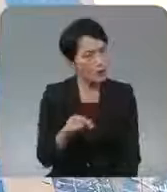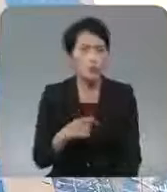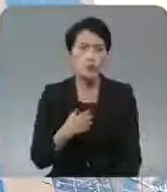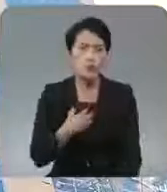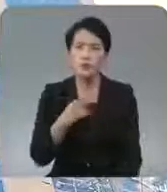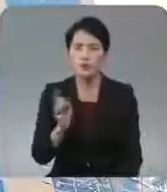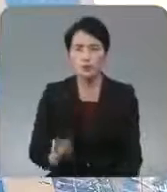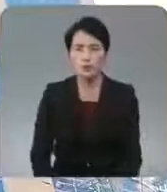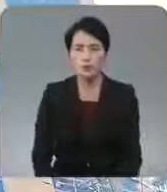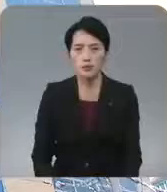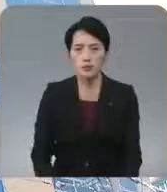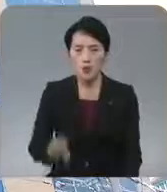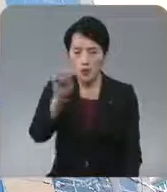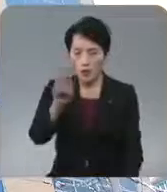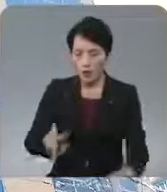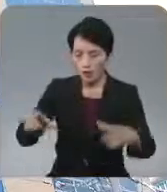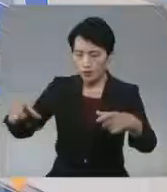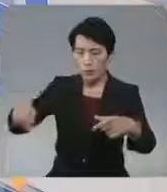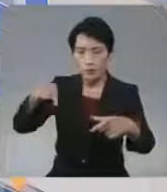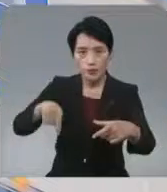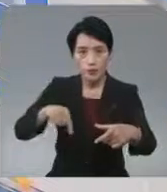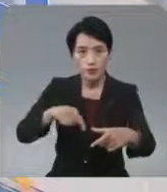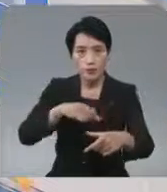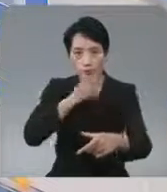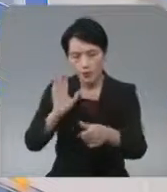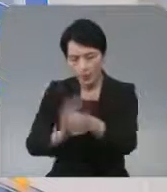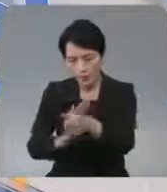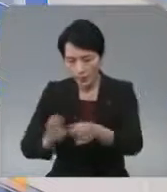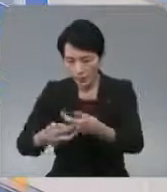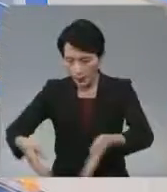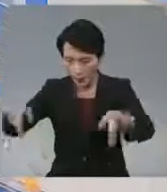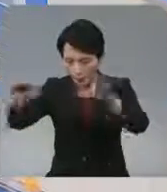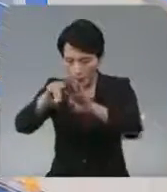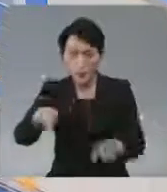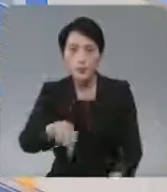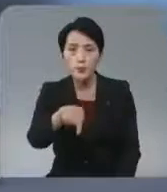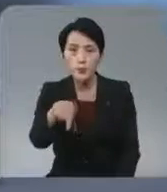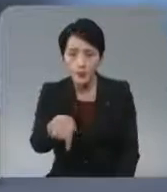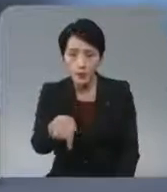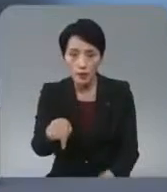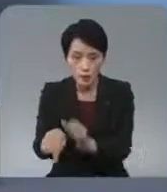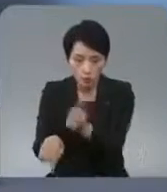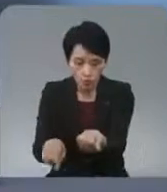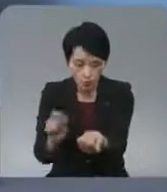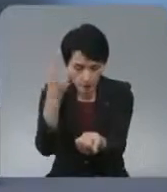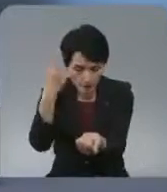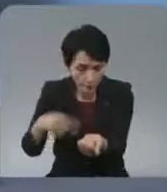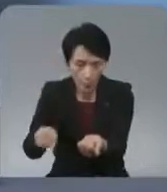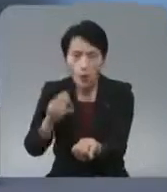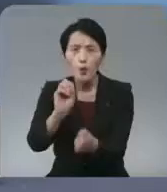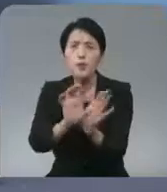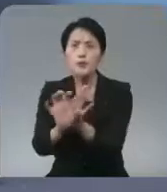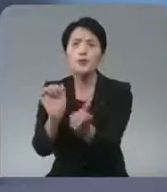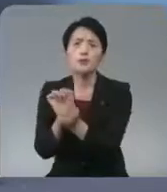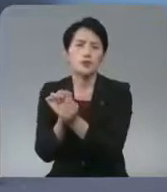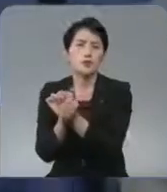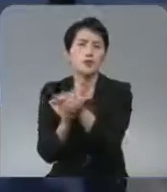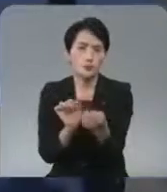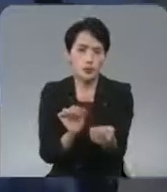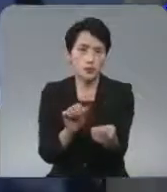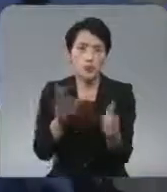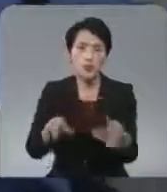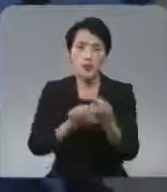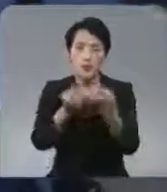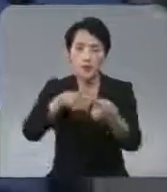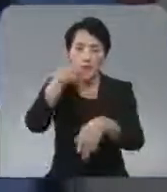ある療養施設では初のオミクロン株による死者が発生したほか早ければ今月末にもオミクロン